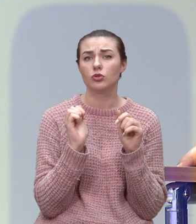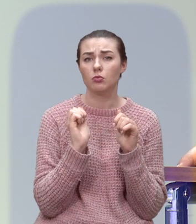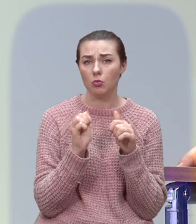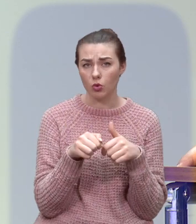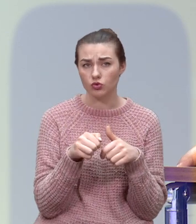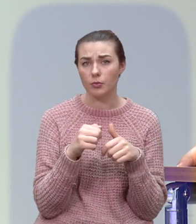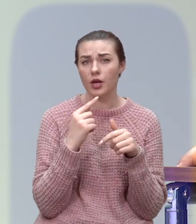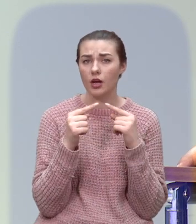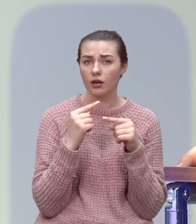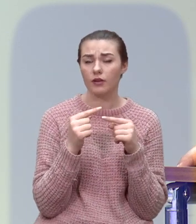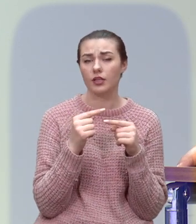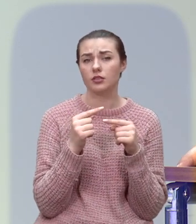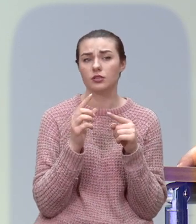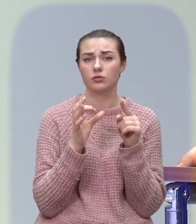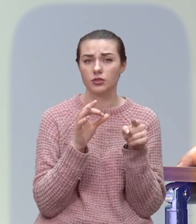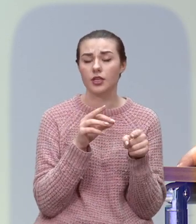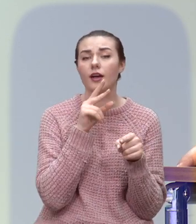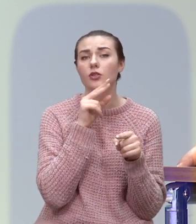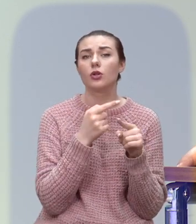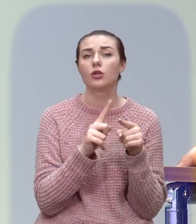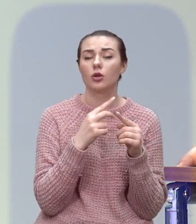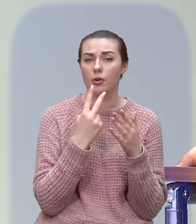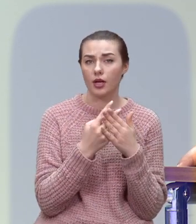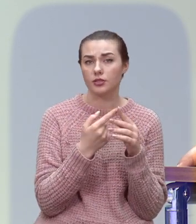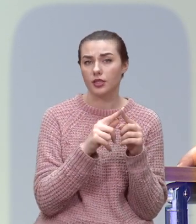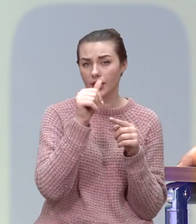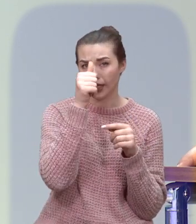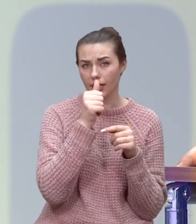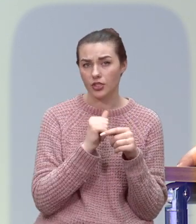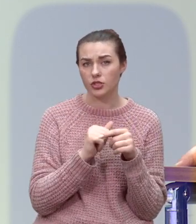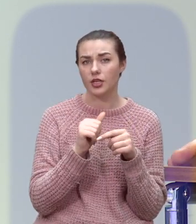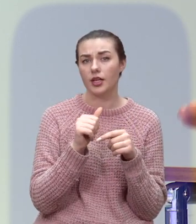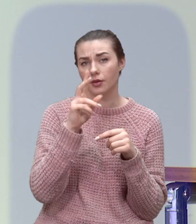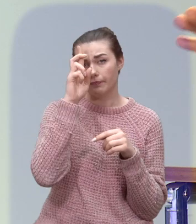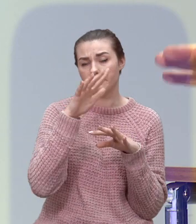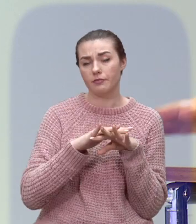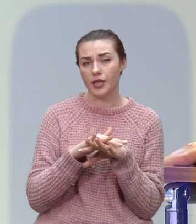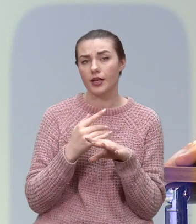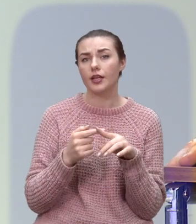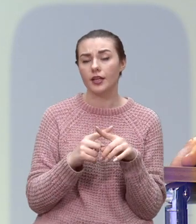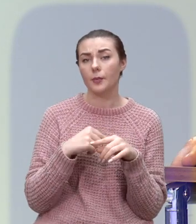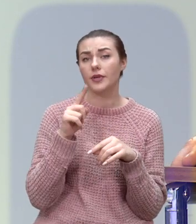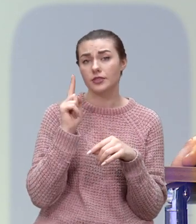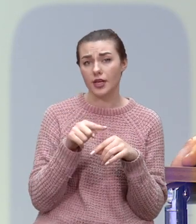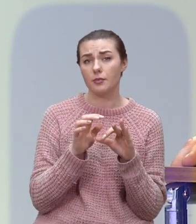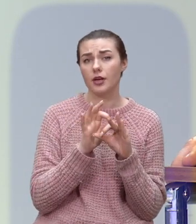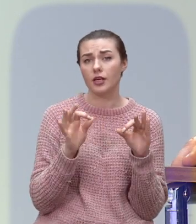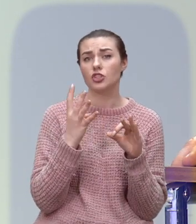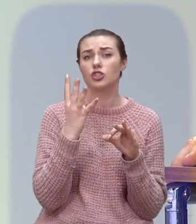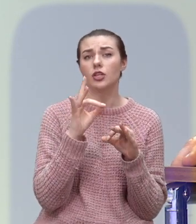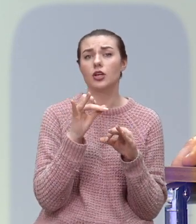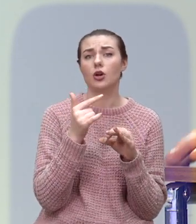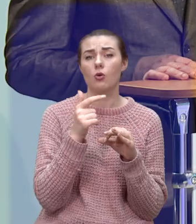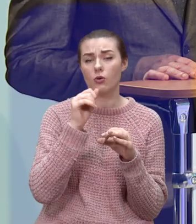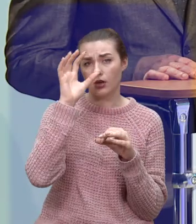четко можем инфицировать козла который здесь представлен это ничто иное как греческой империи эти мы знаем с вами этих прекрасных четыре